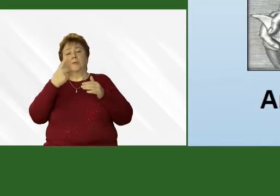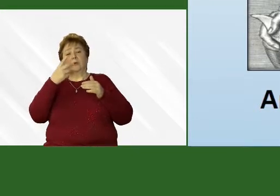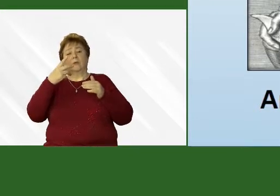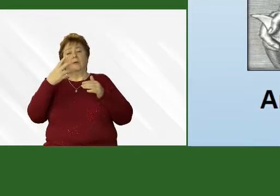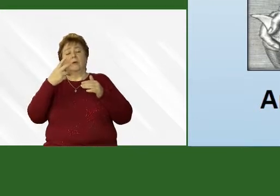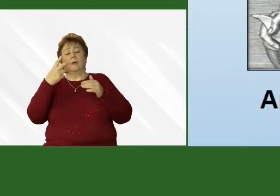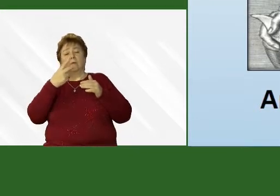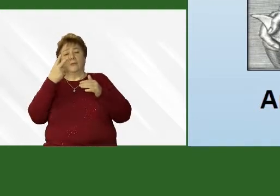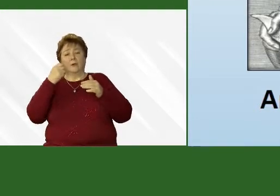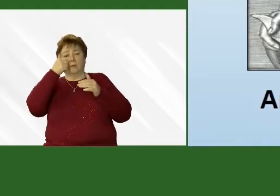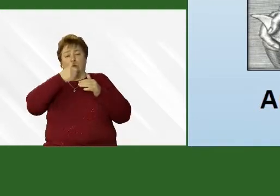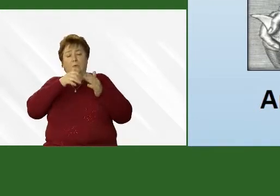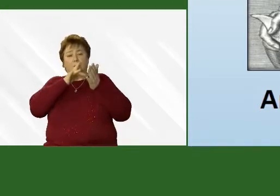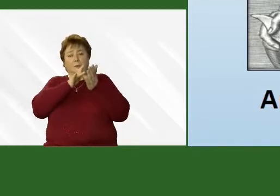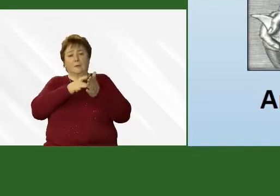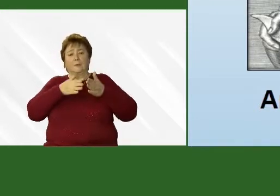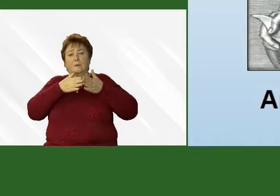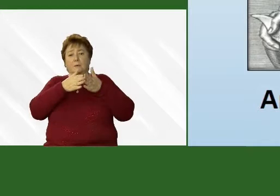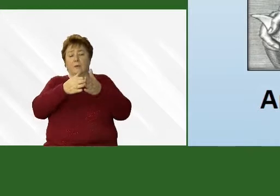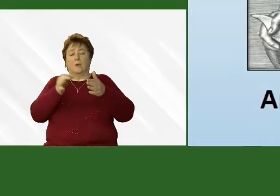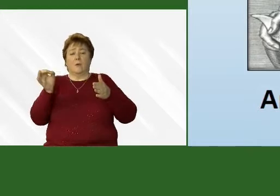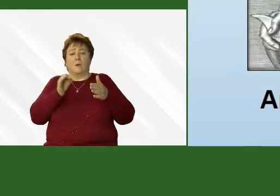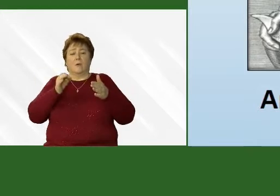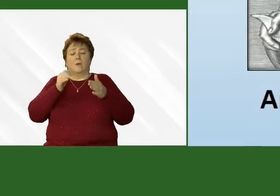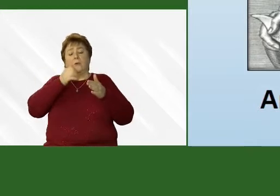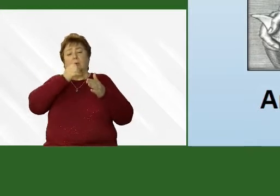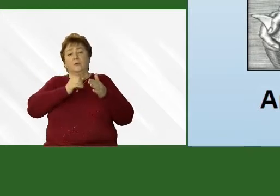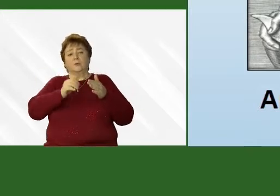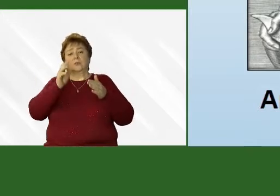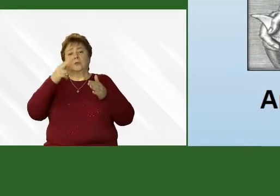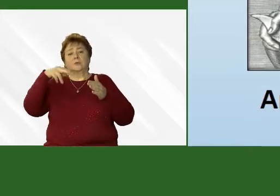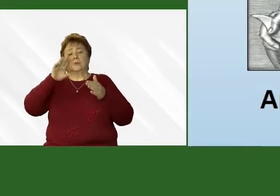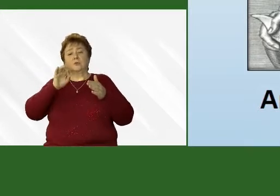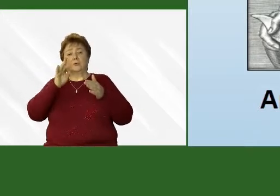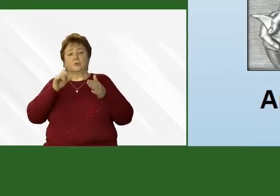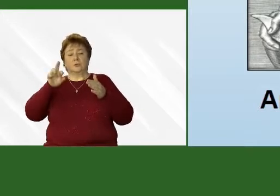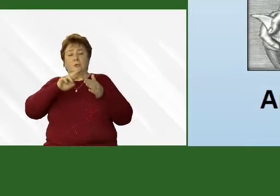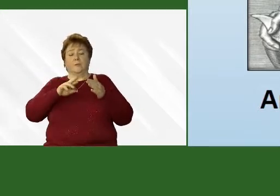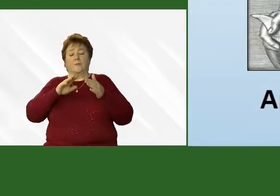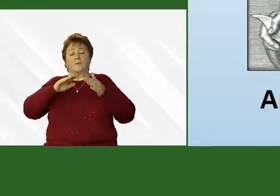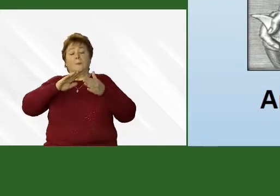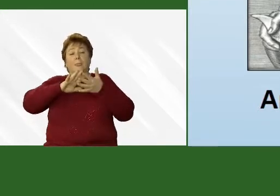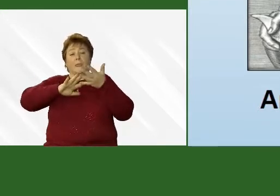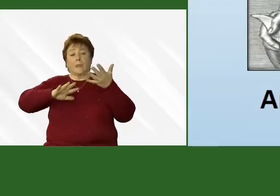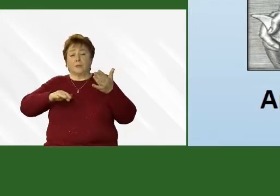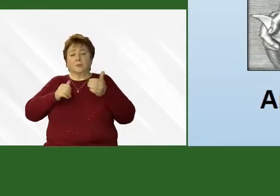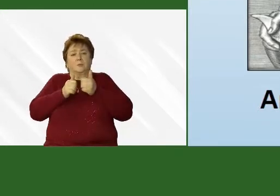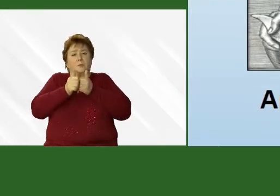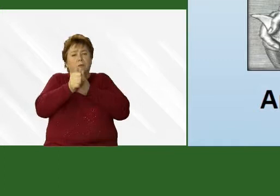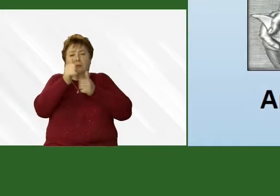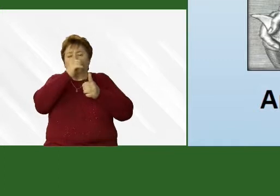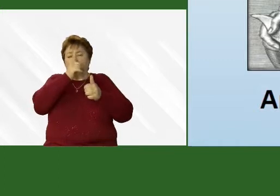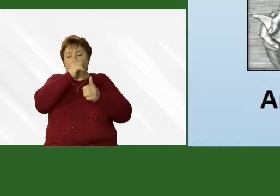годах корабли экспедиции подошли к острову Южная Джорджия, но дальше продвинуться не смогли